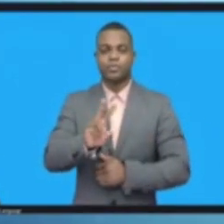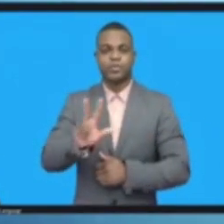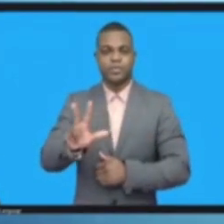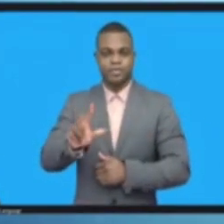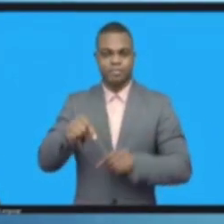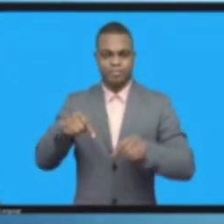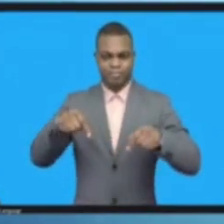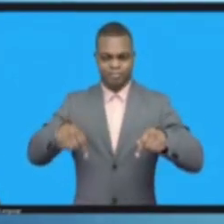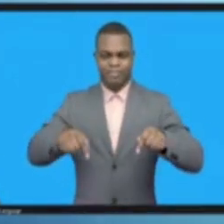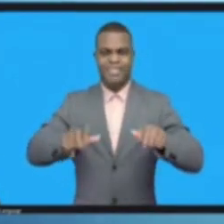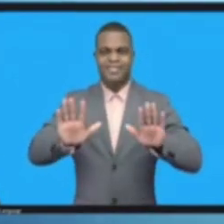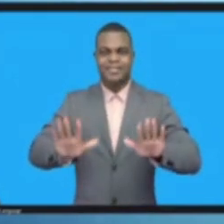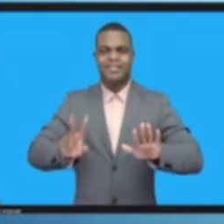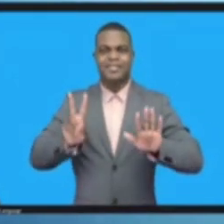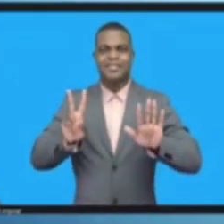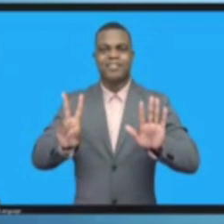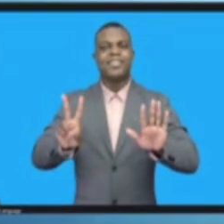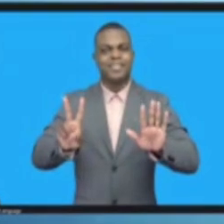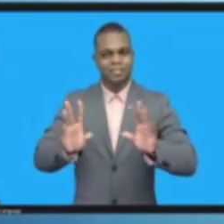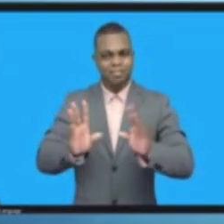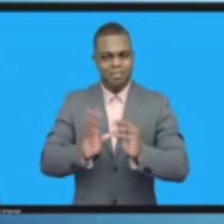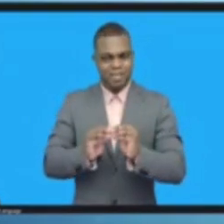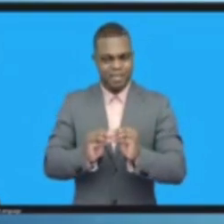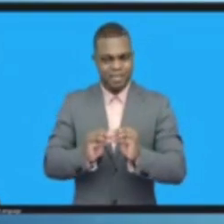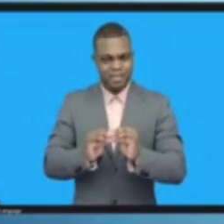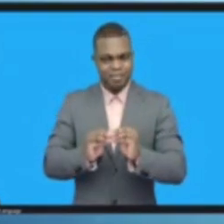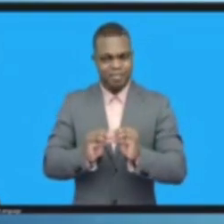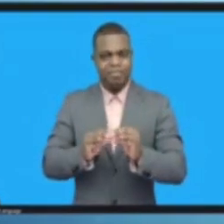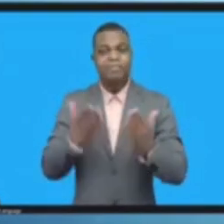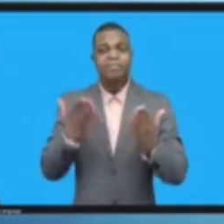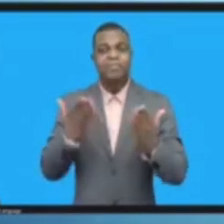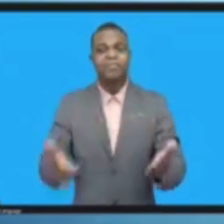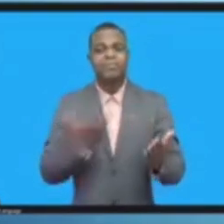notre première intervenante, Madame Dorine Butler-Martin,